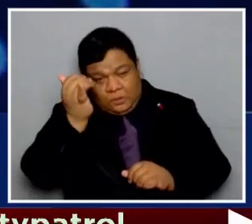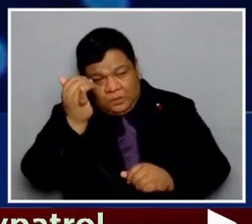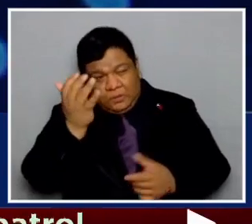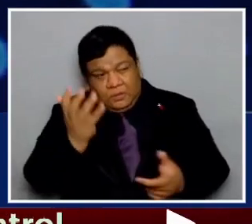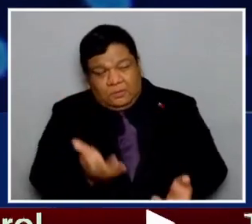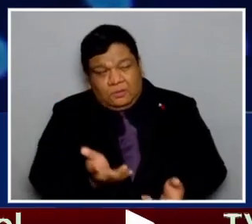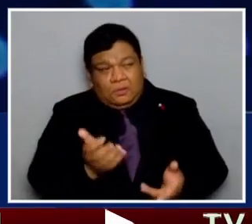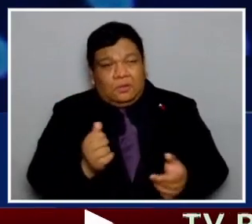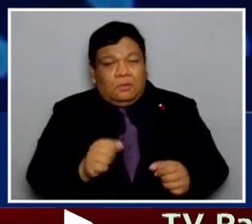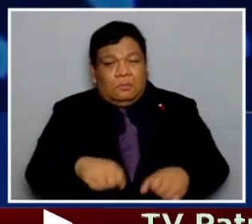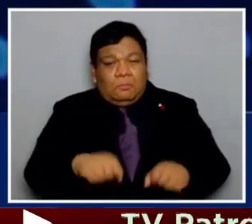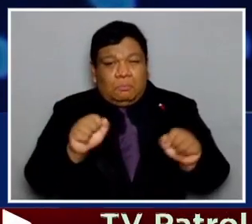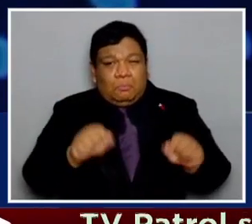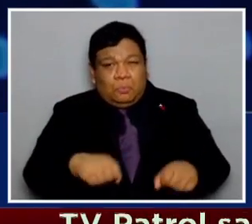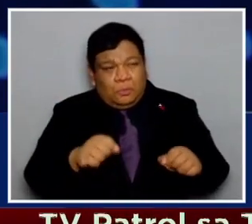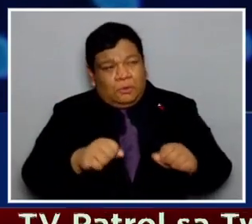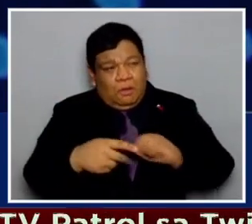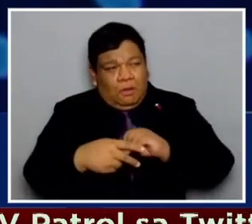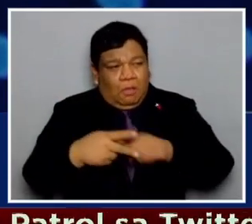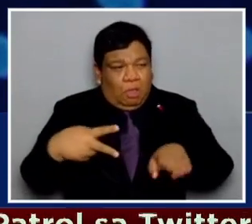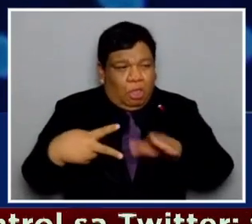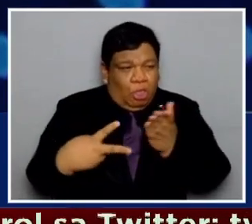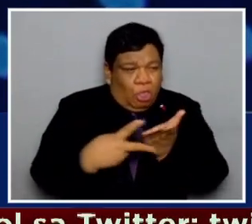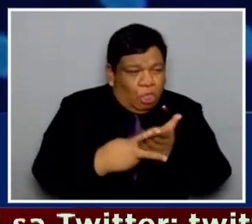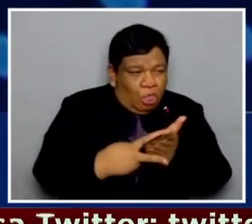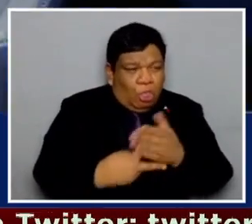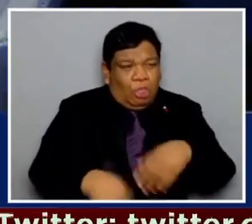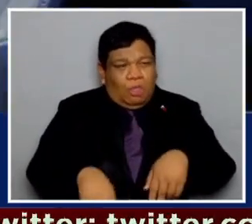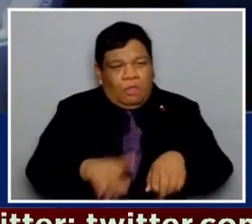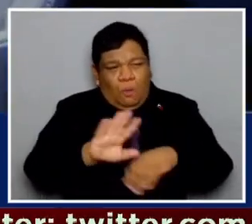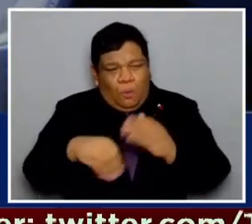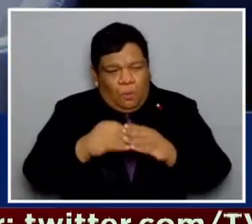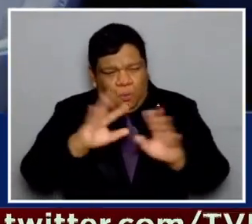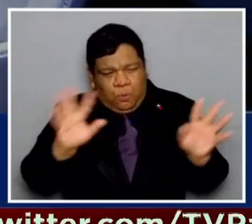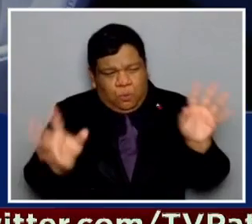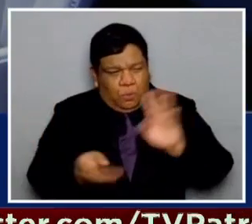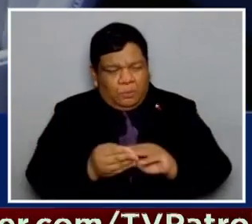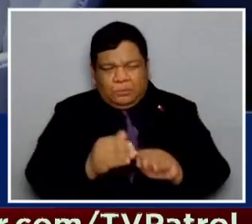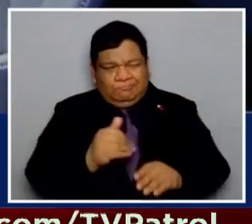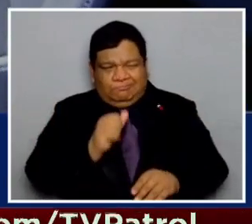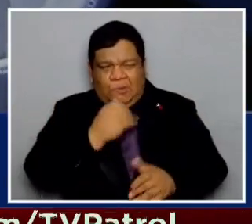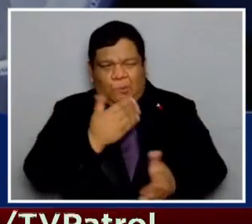chance, by dayaan, lahat, ano, talagang